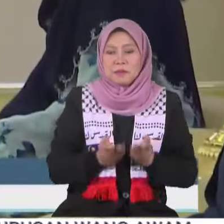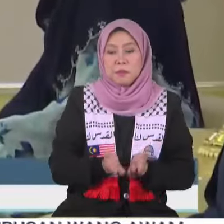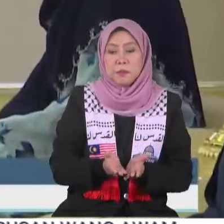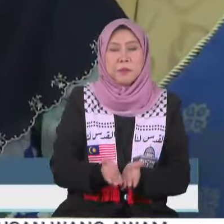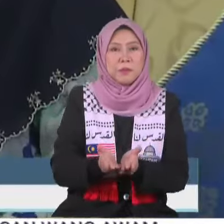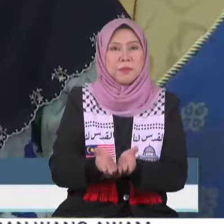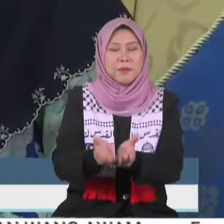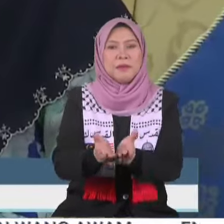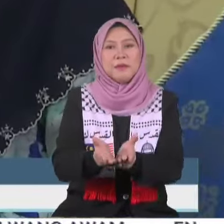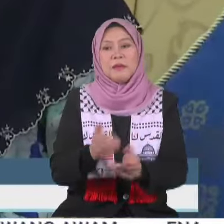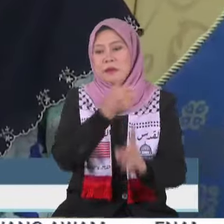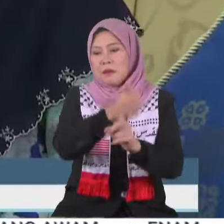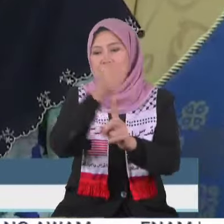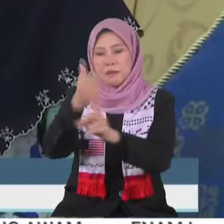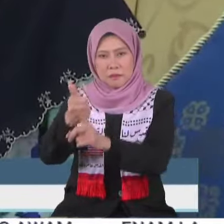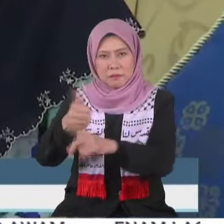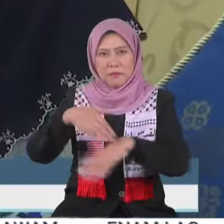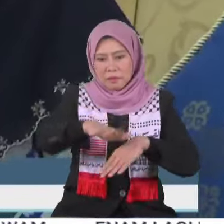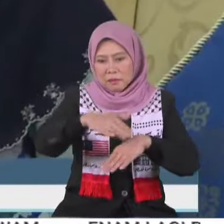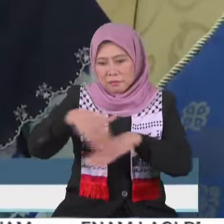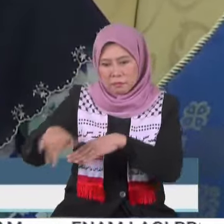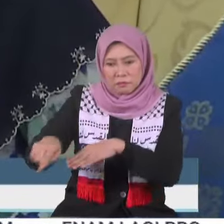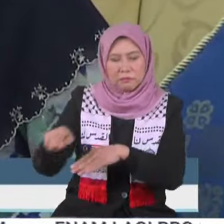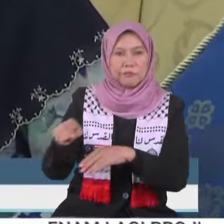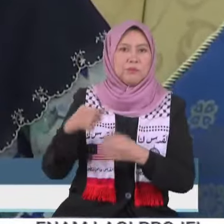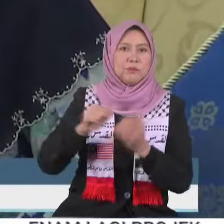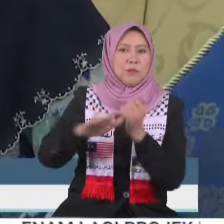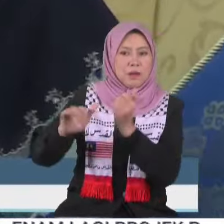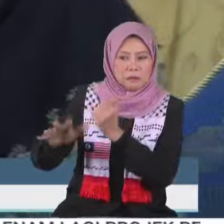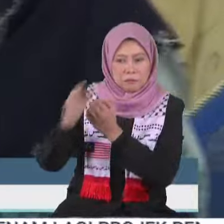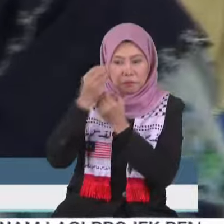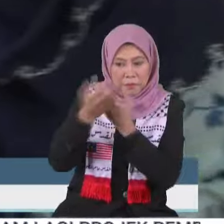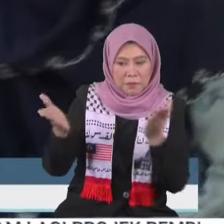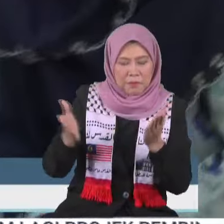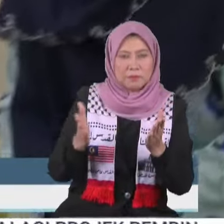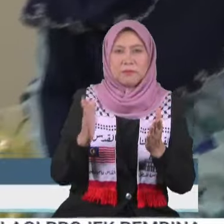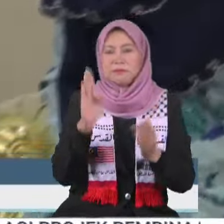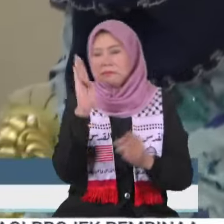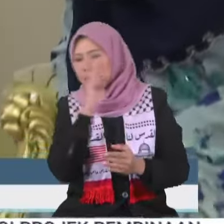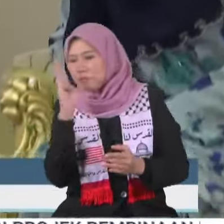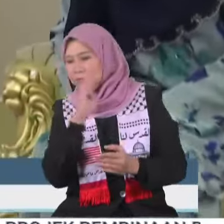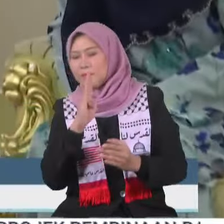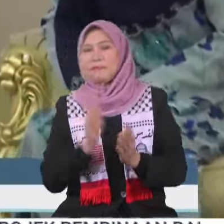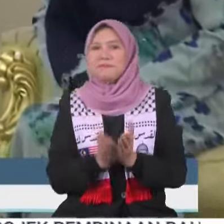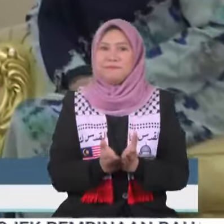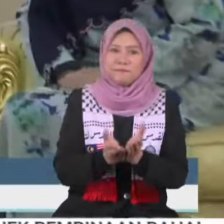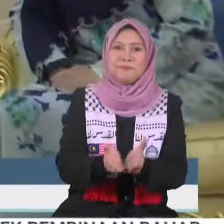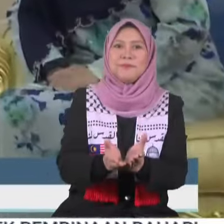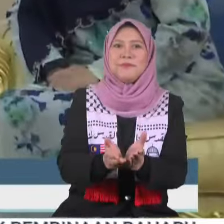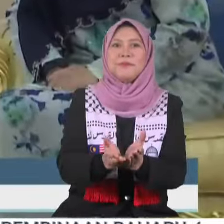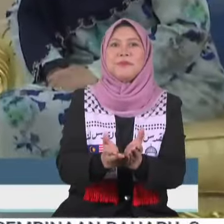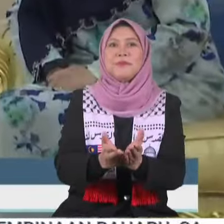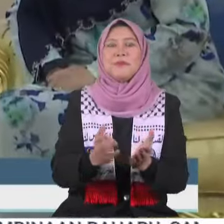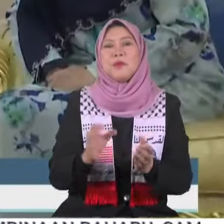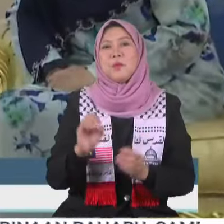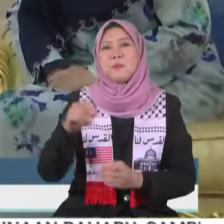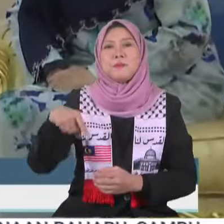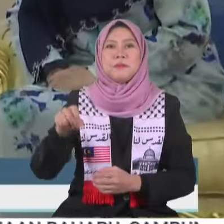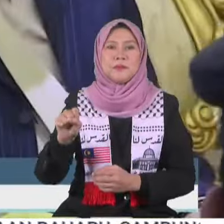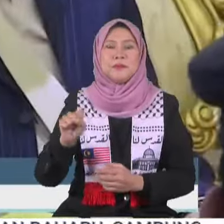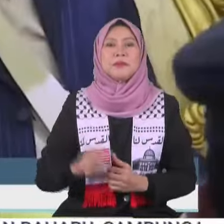pelabuhan selain mengarahkan ejen penghantaran membuat pengikraran secara teratur dan lengkap serta melaksanakan operasi payung di luar